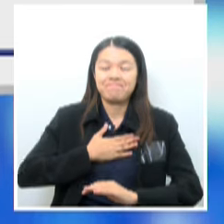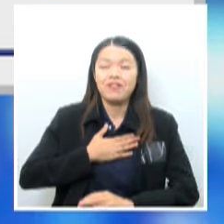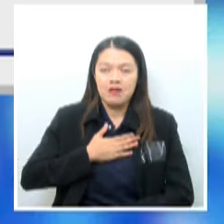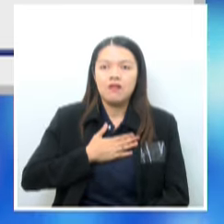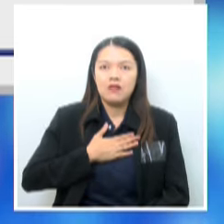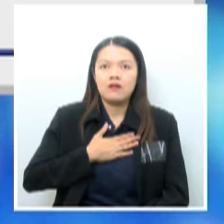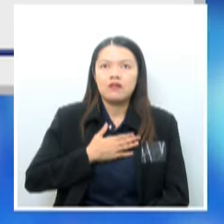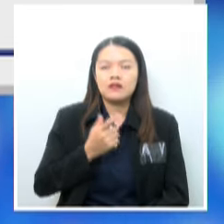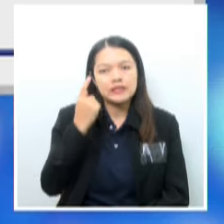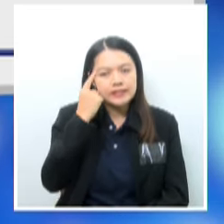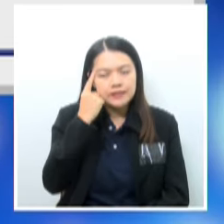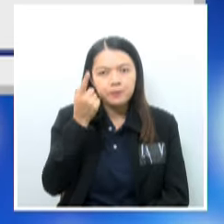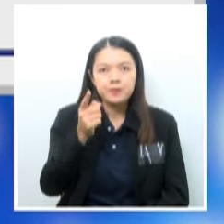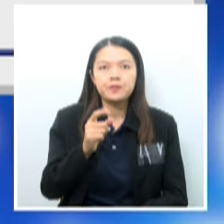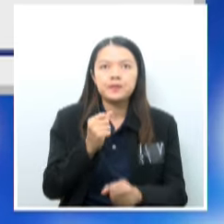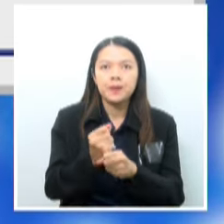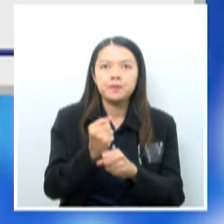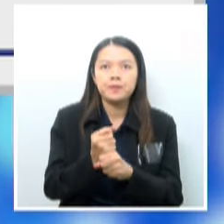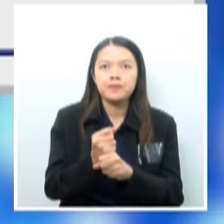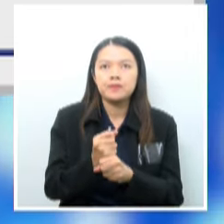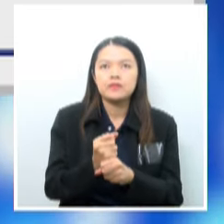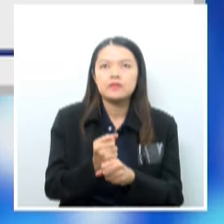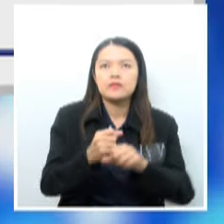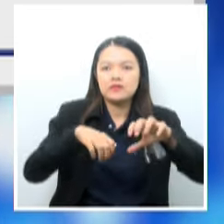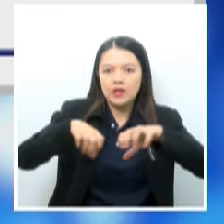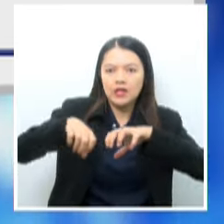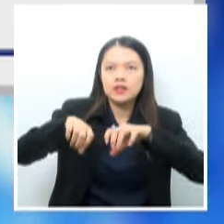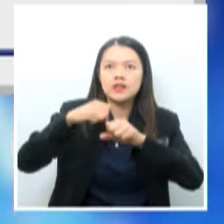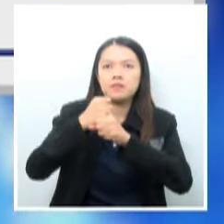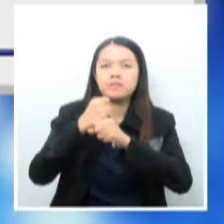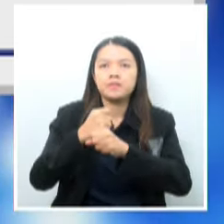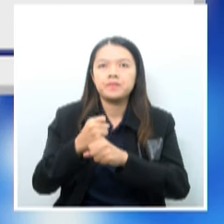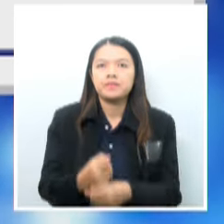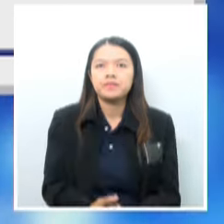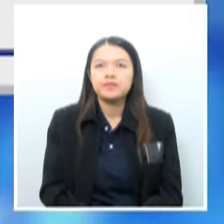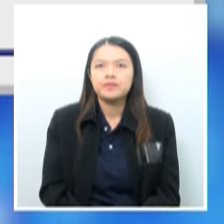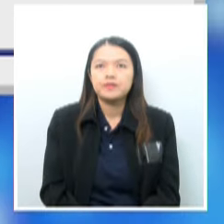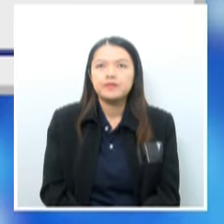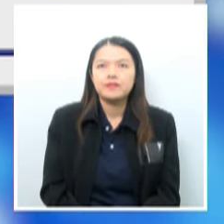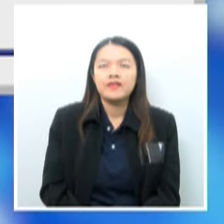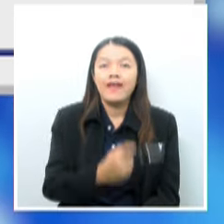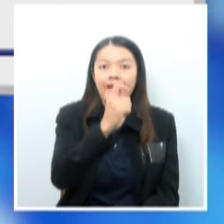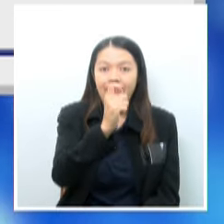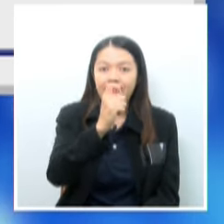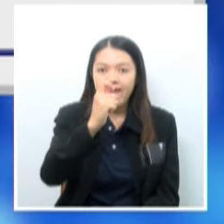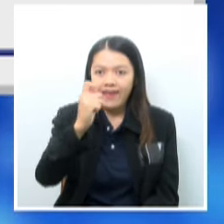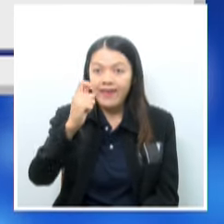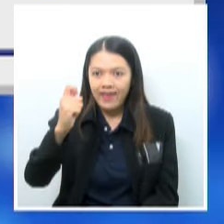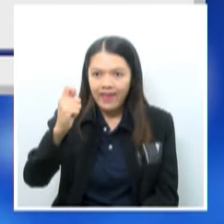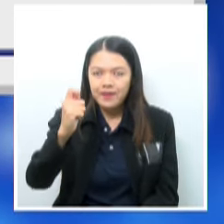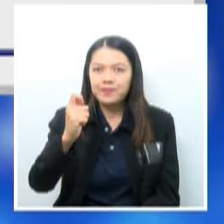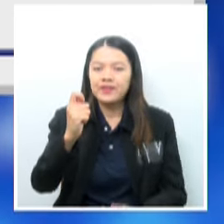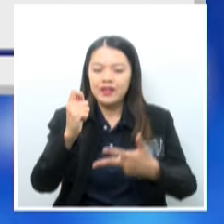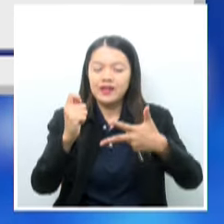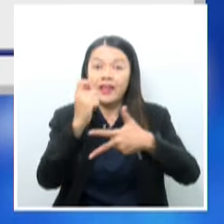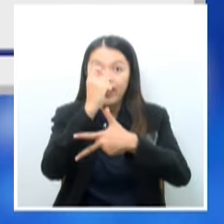คิดเป็นในเรื่องของนะลักษณะของโมเดลการขับเคลื่อนนะครับเรียกว่า Triple A นะครับ Triple A model